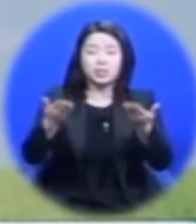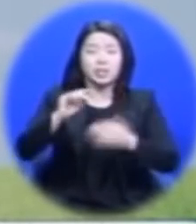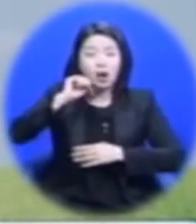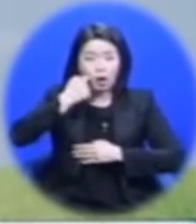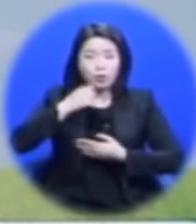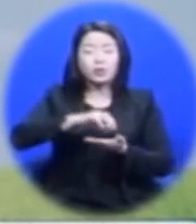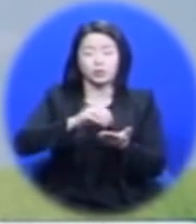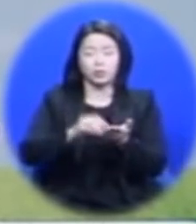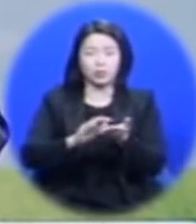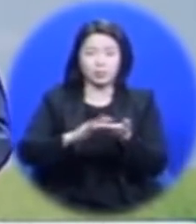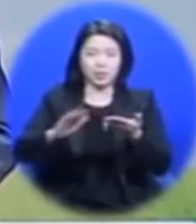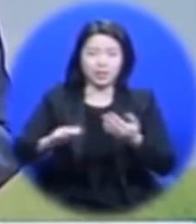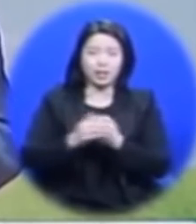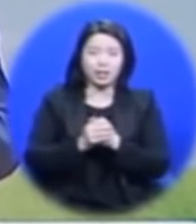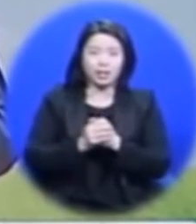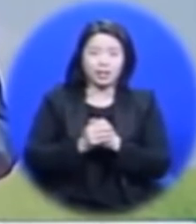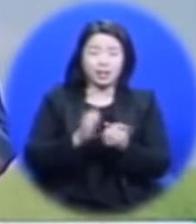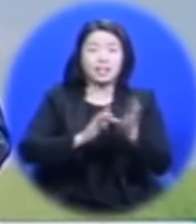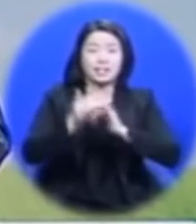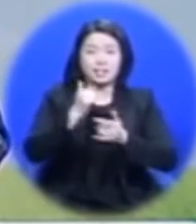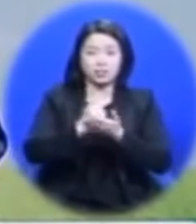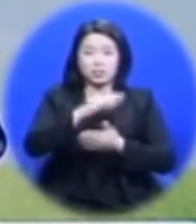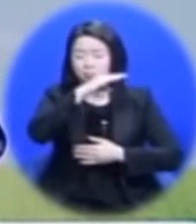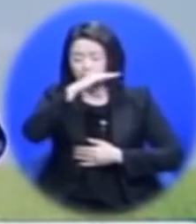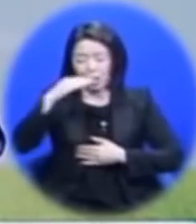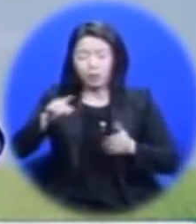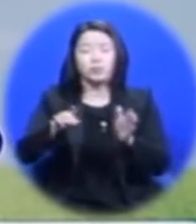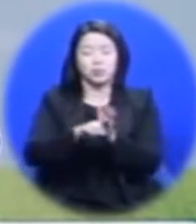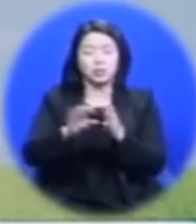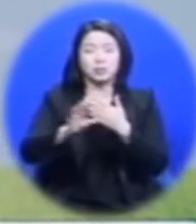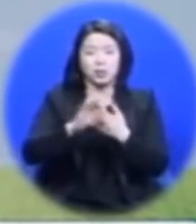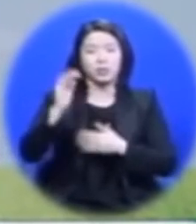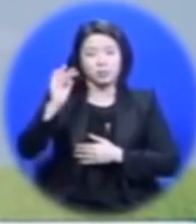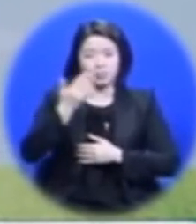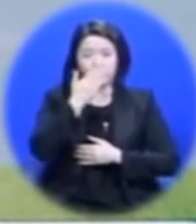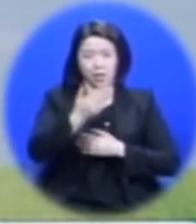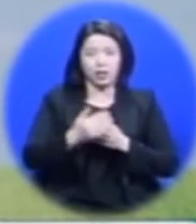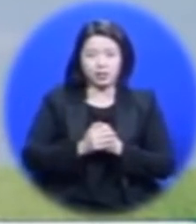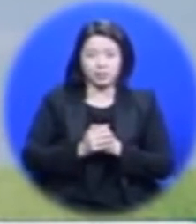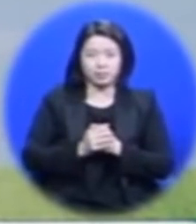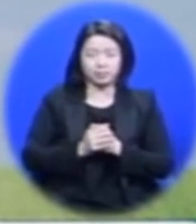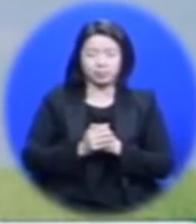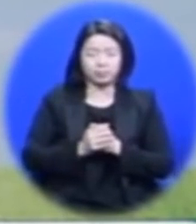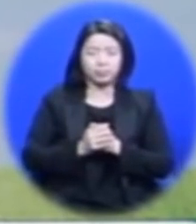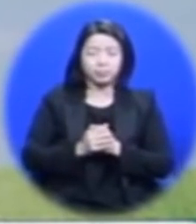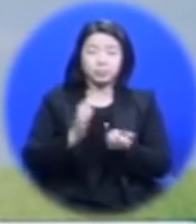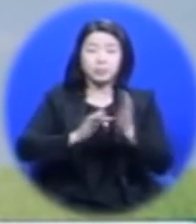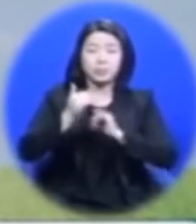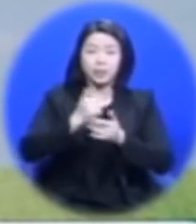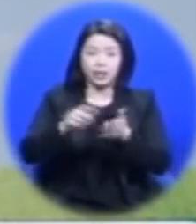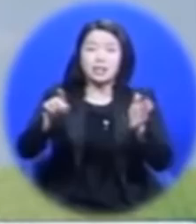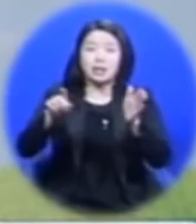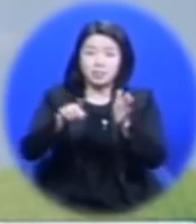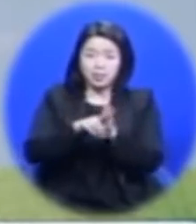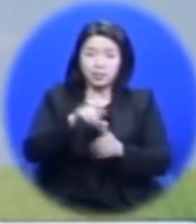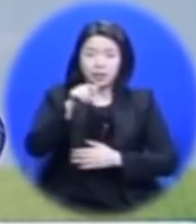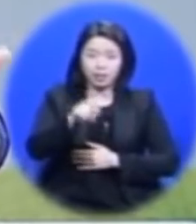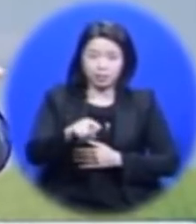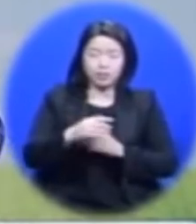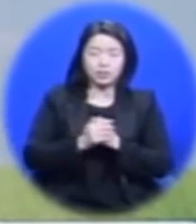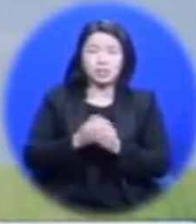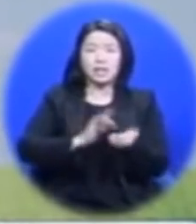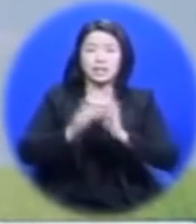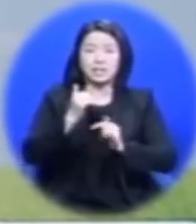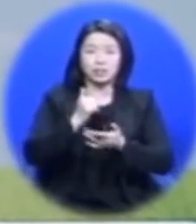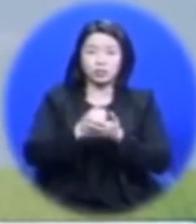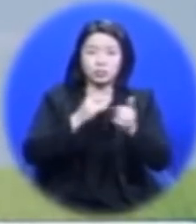정도예요. 예수님 바로 믿으면 돼요. 예수님 바로 믿으면. 예수님을 믿는다는 것은